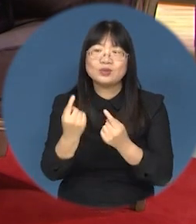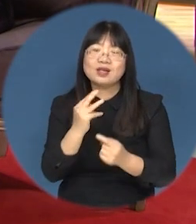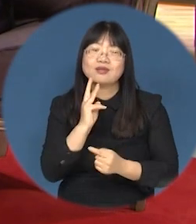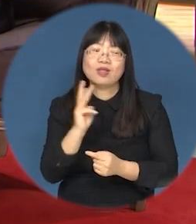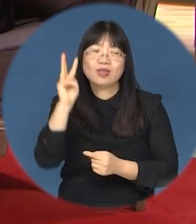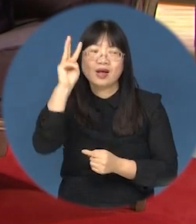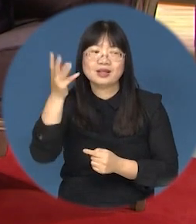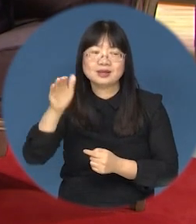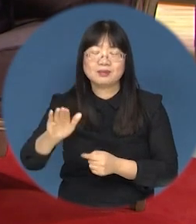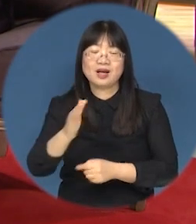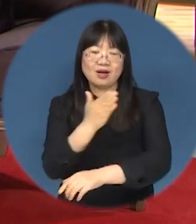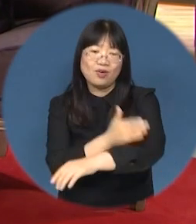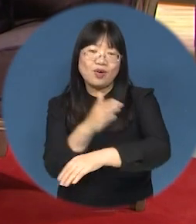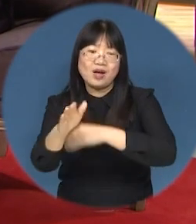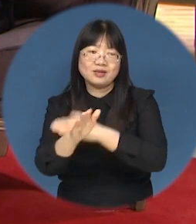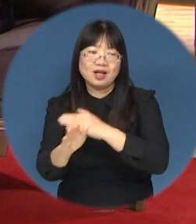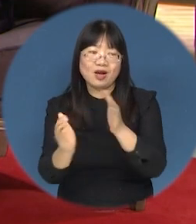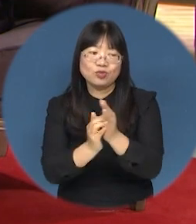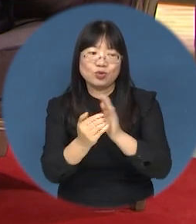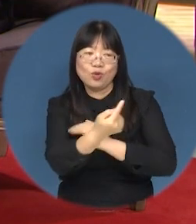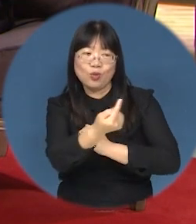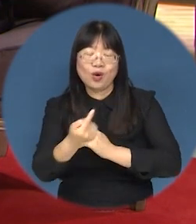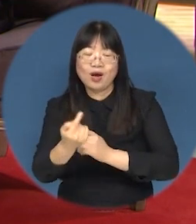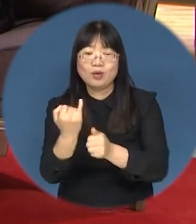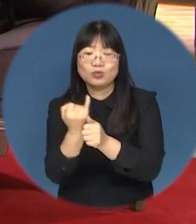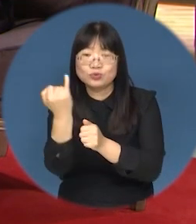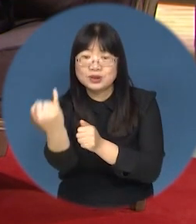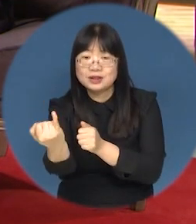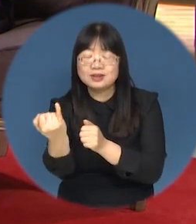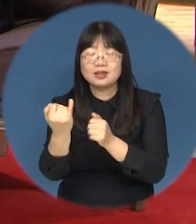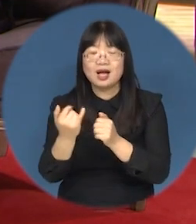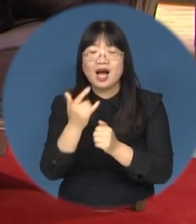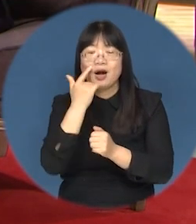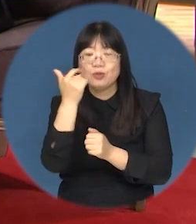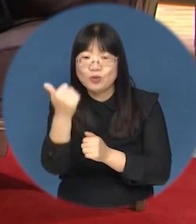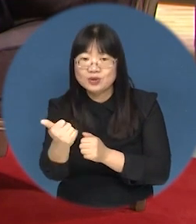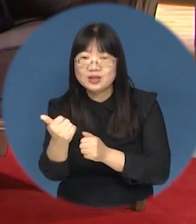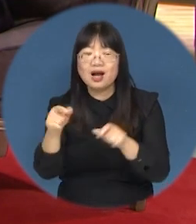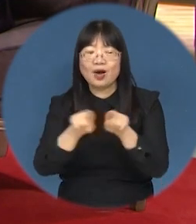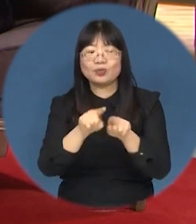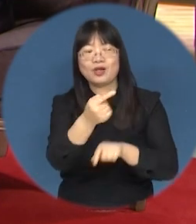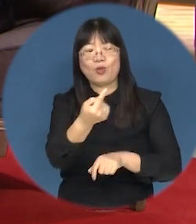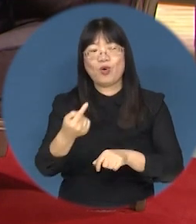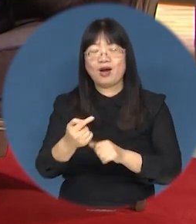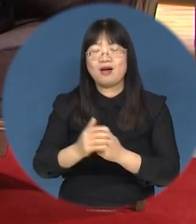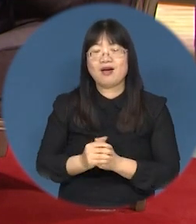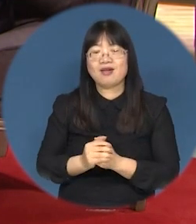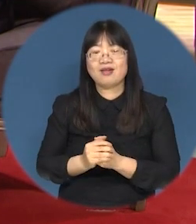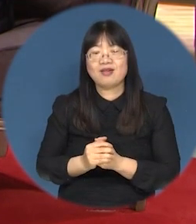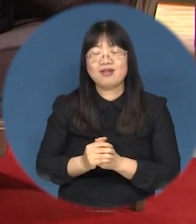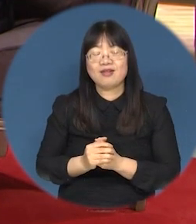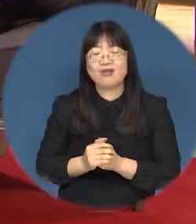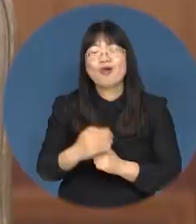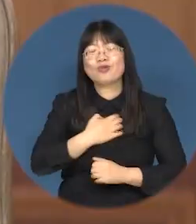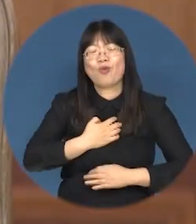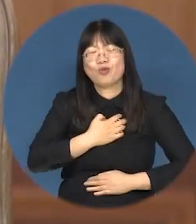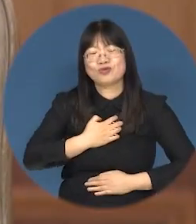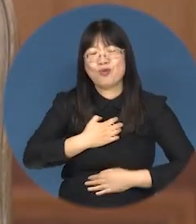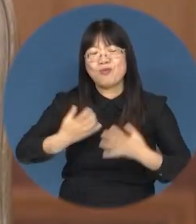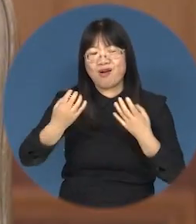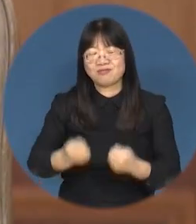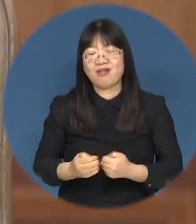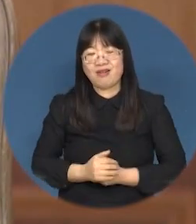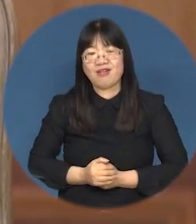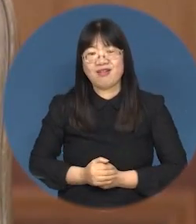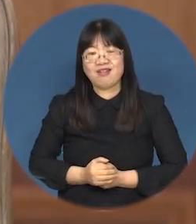분이지만은 절단되셔가지고 오시는데 그 부인 되신 분하고 이제 아버님 되신 분하고 오셔가지고. 너무 이제 걱정을 많이 하는 거예요.